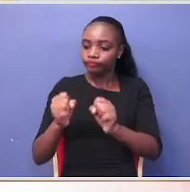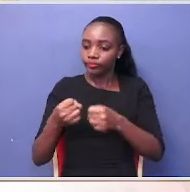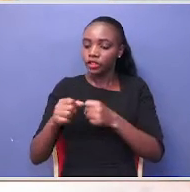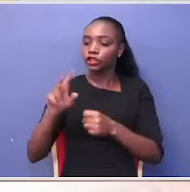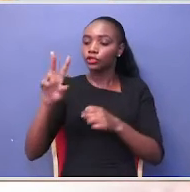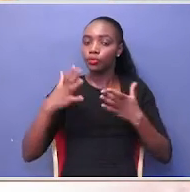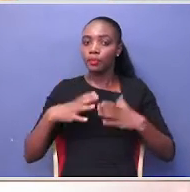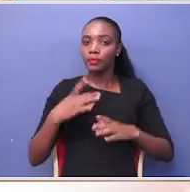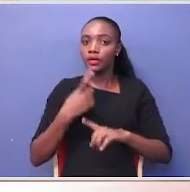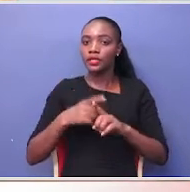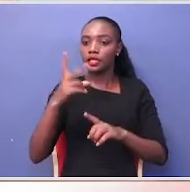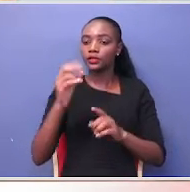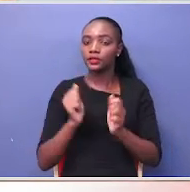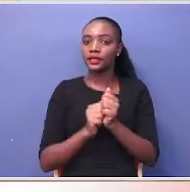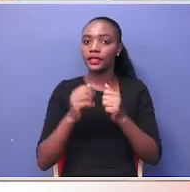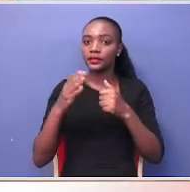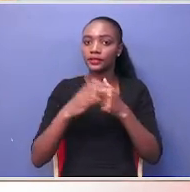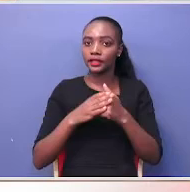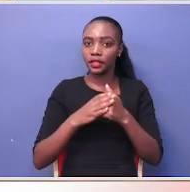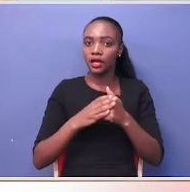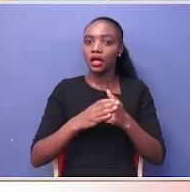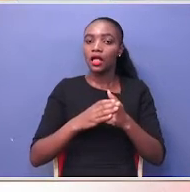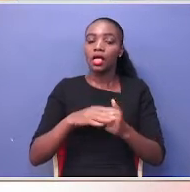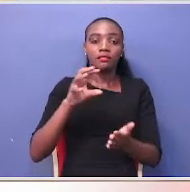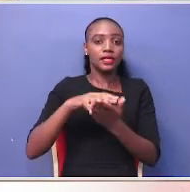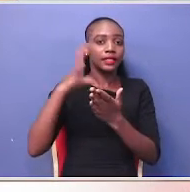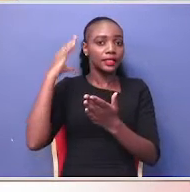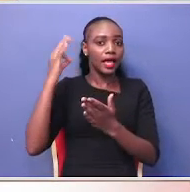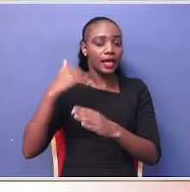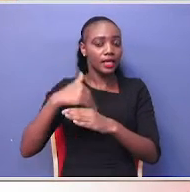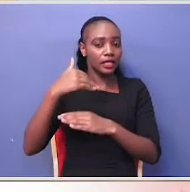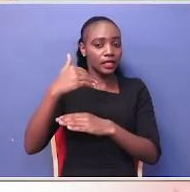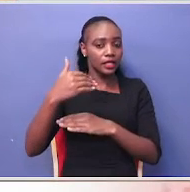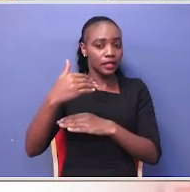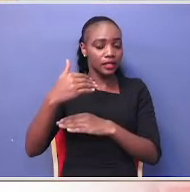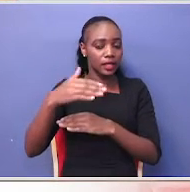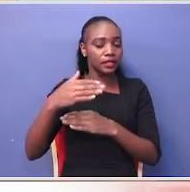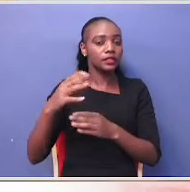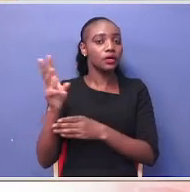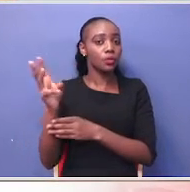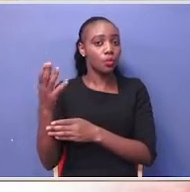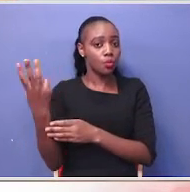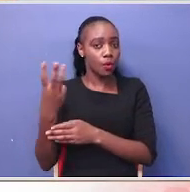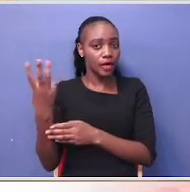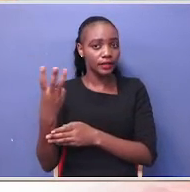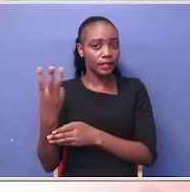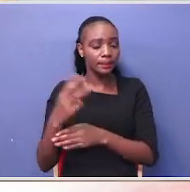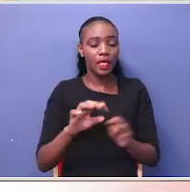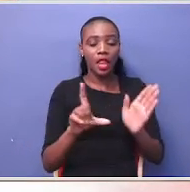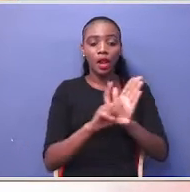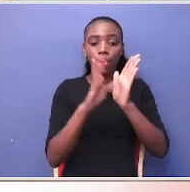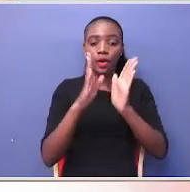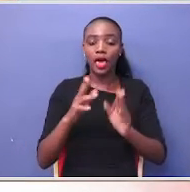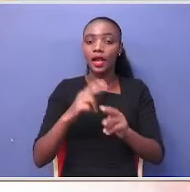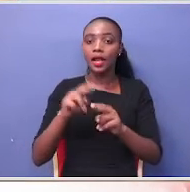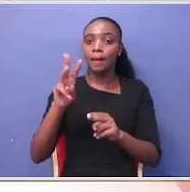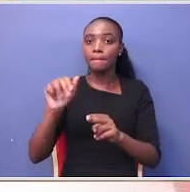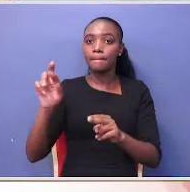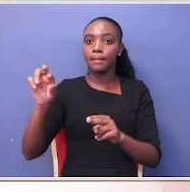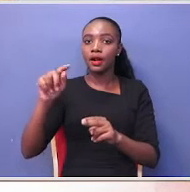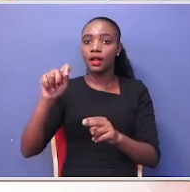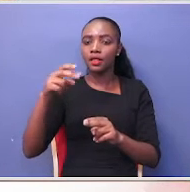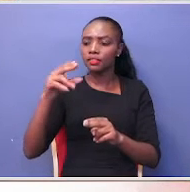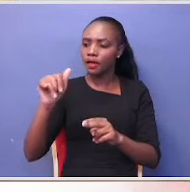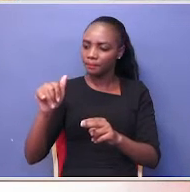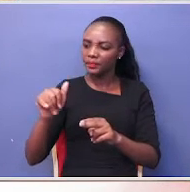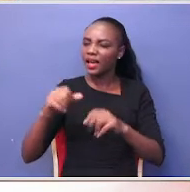mwaka 2019 atahukumiwa Jumatano hii ijayo. Hakimu wa kesi hiyo Martha Nanzushi alitofautiana na